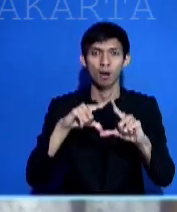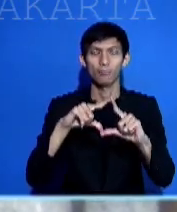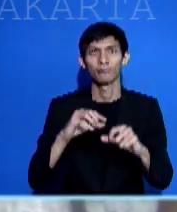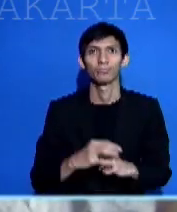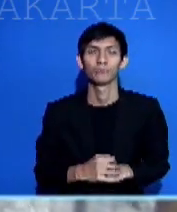as